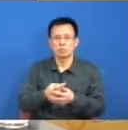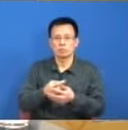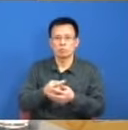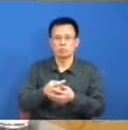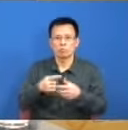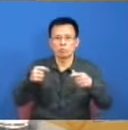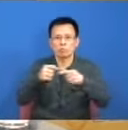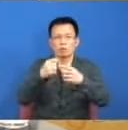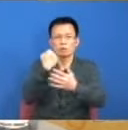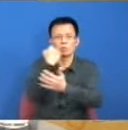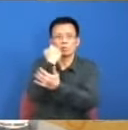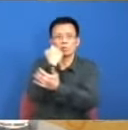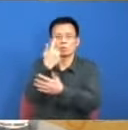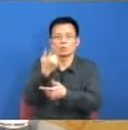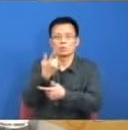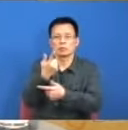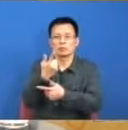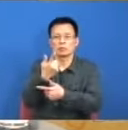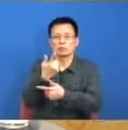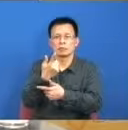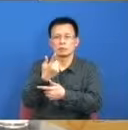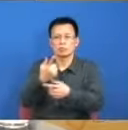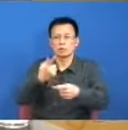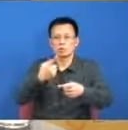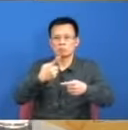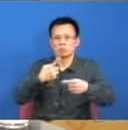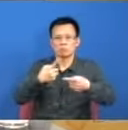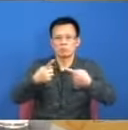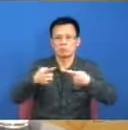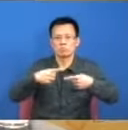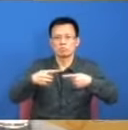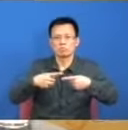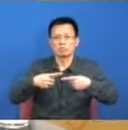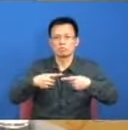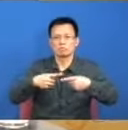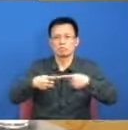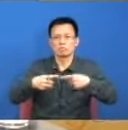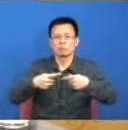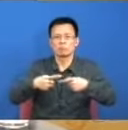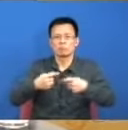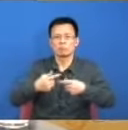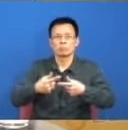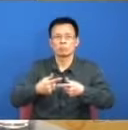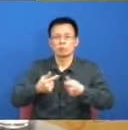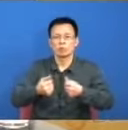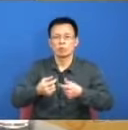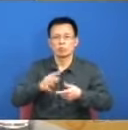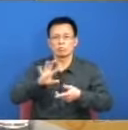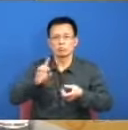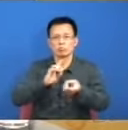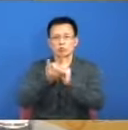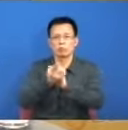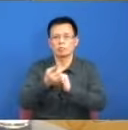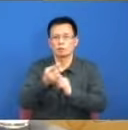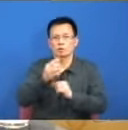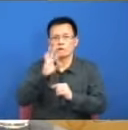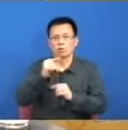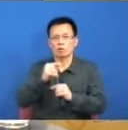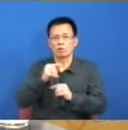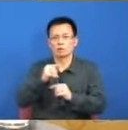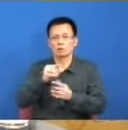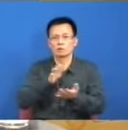嘅即係不合作運行動呢個咁嘅原理或者原則。咁但係即係唔代表你係可以抹